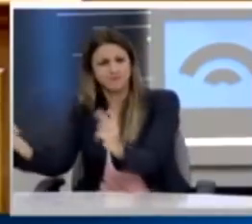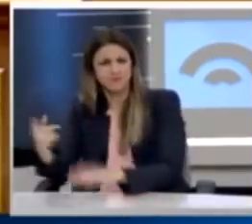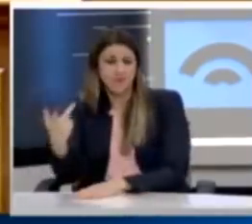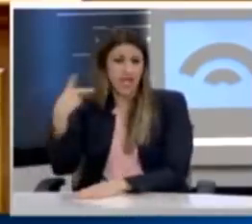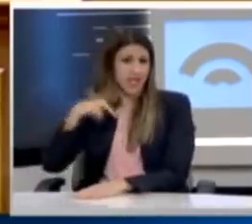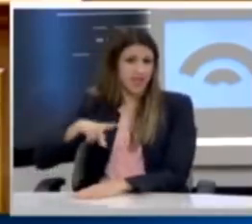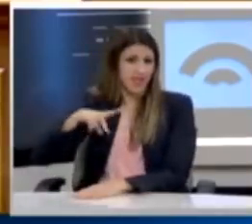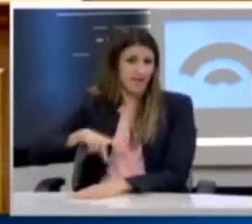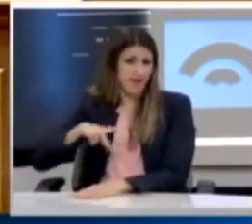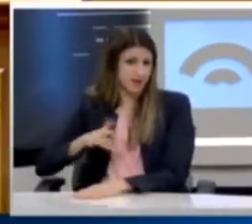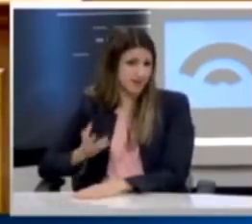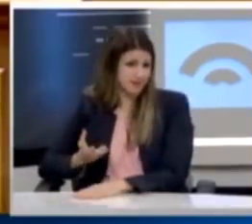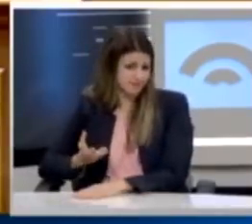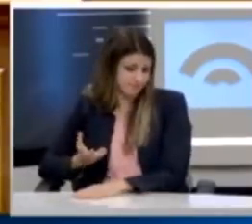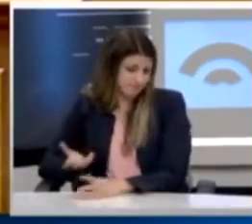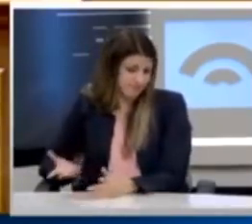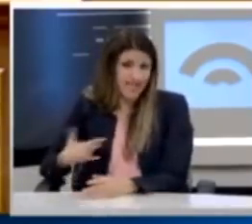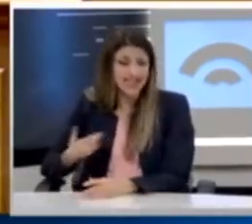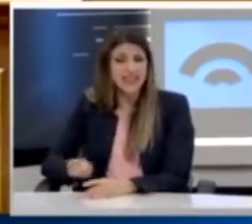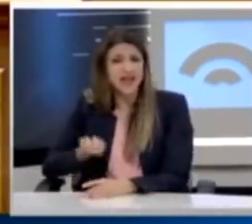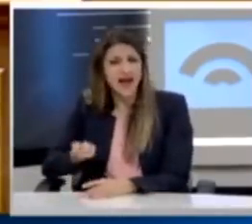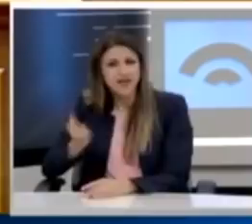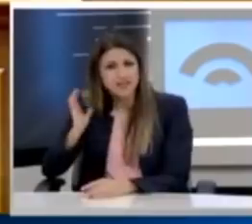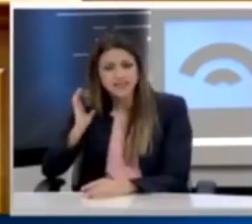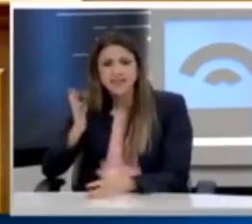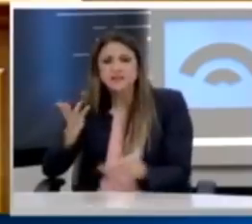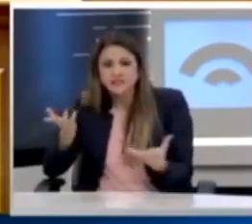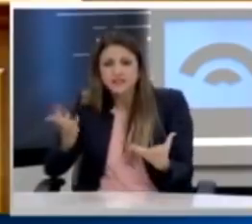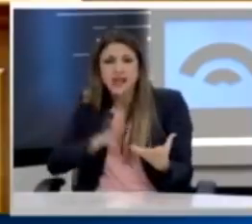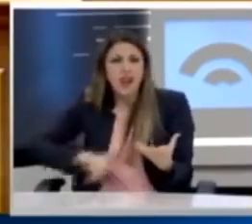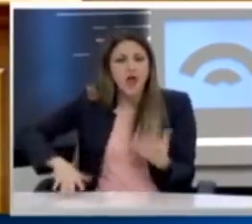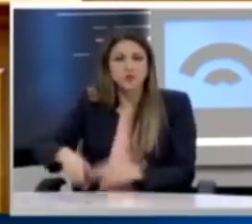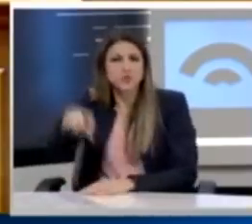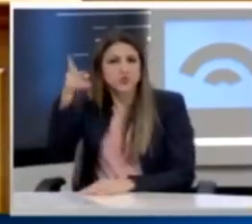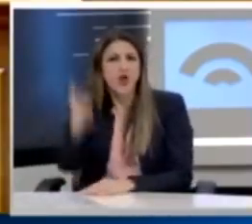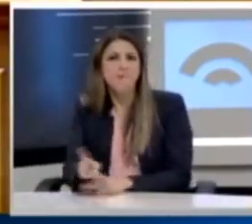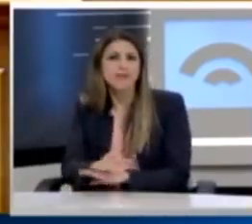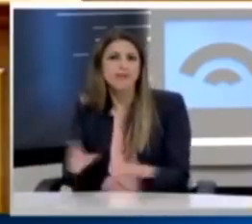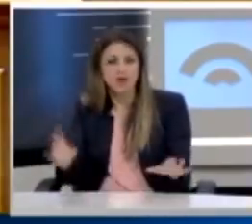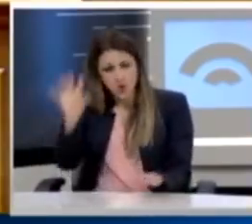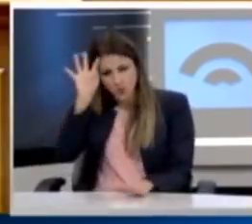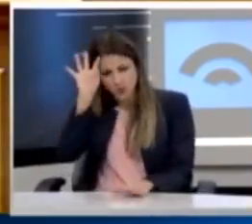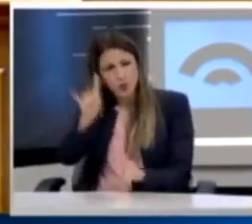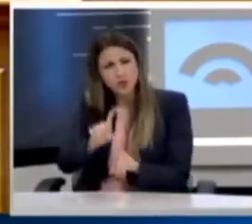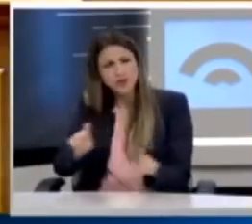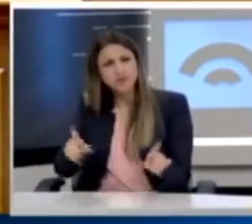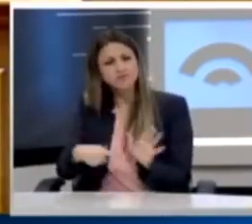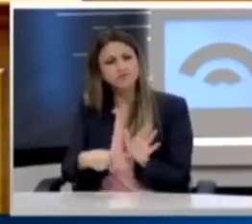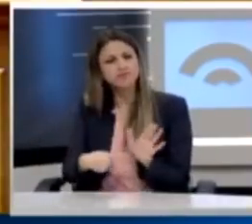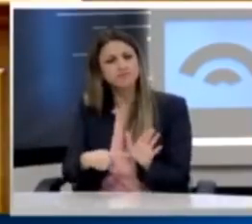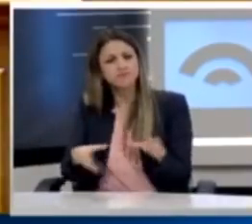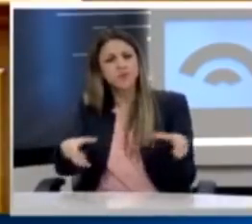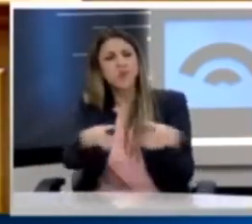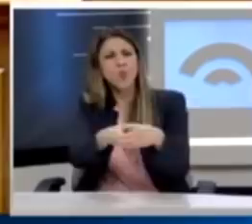σύμφωνη γνώμη βέβαια και των υπολείπων, βάζει σε τεράστιους κινδύνους το λαό μας, για χάρη τμήματων του εγχώριου